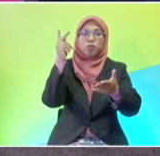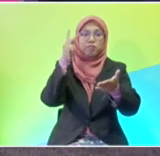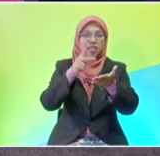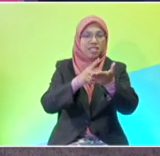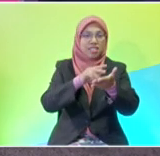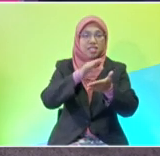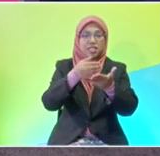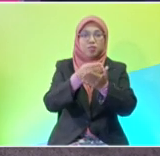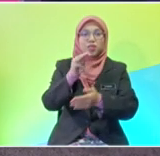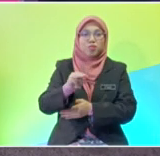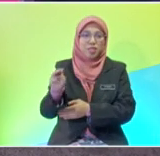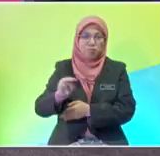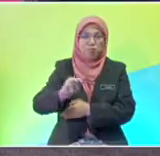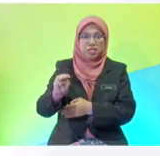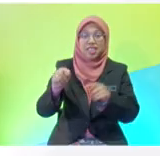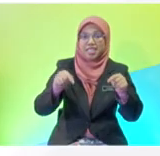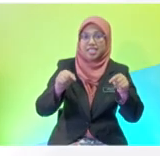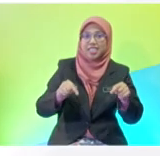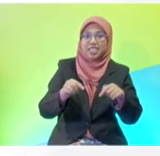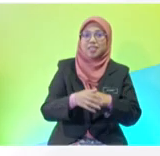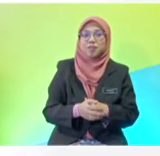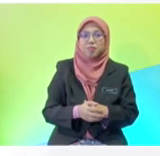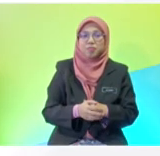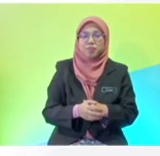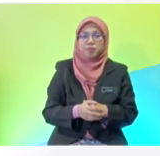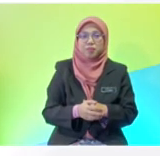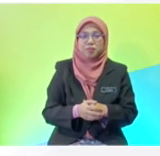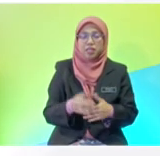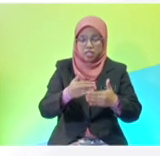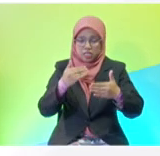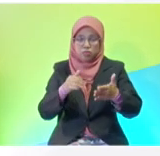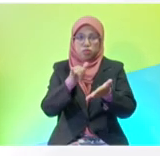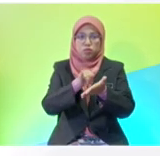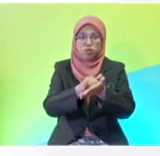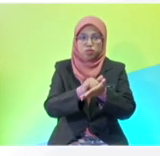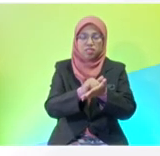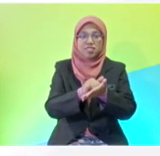itu dia pada hari ini tapi sebelum itu